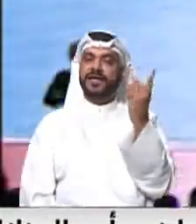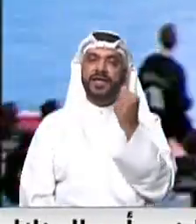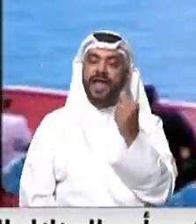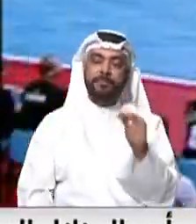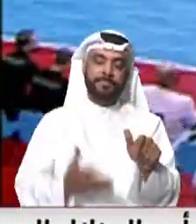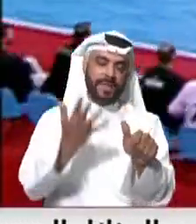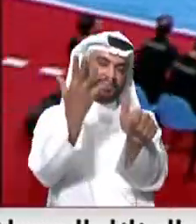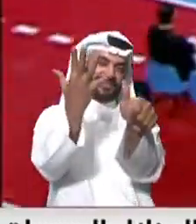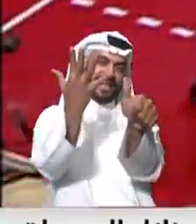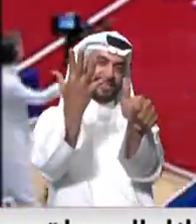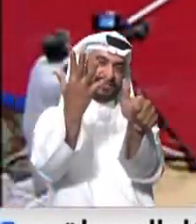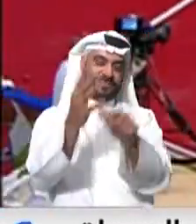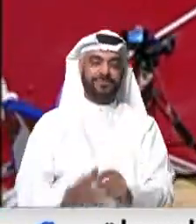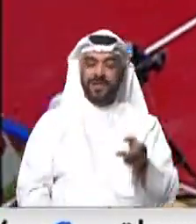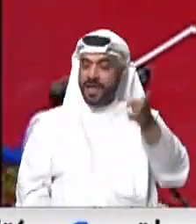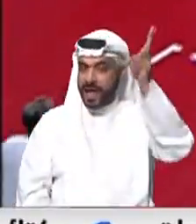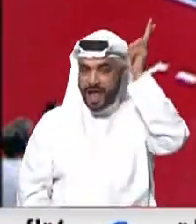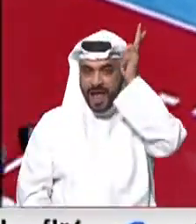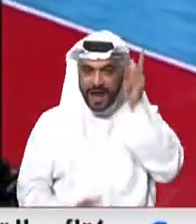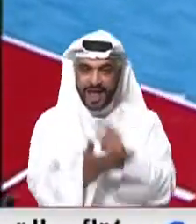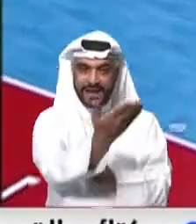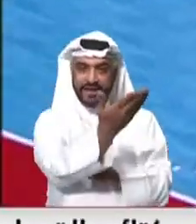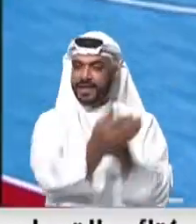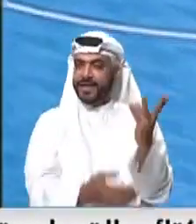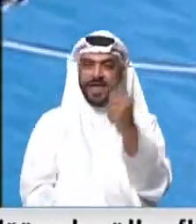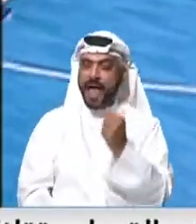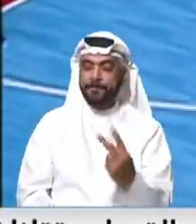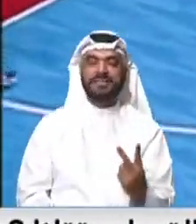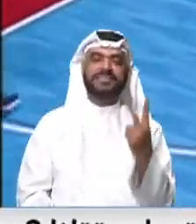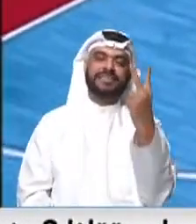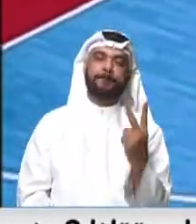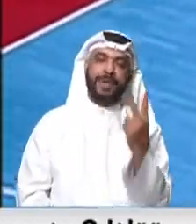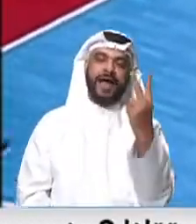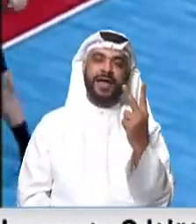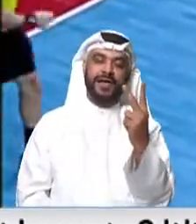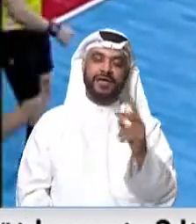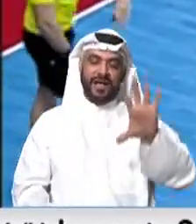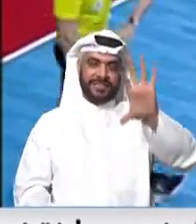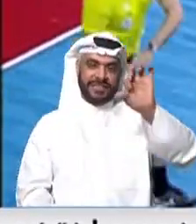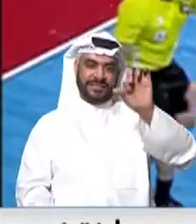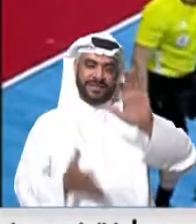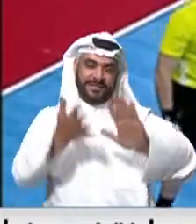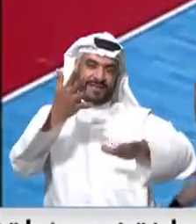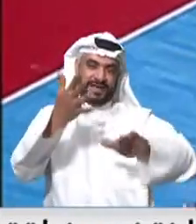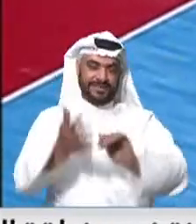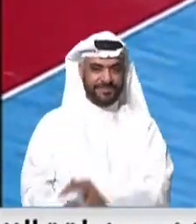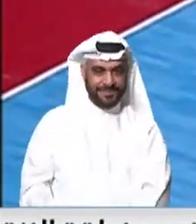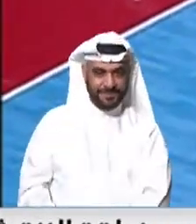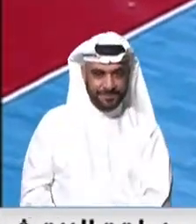السادس فيما توقف رصيد جرين عند سبع نقاط في المركز التاسع